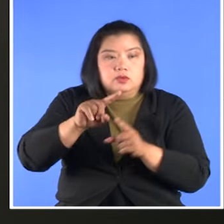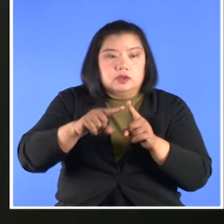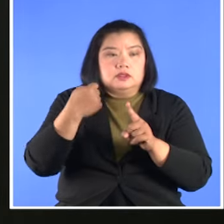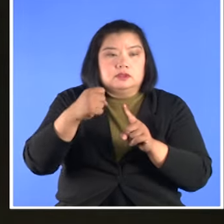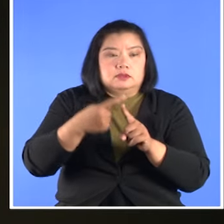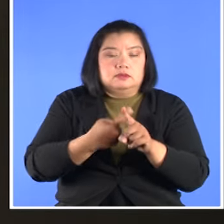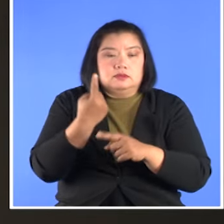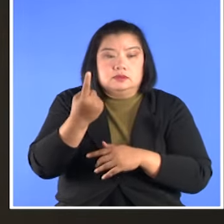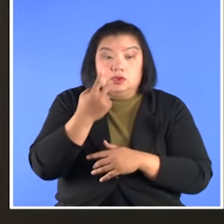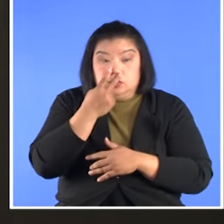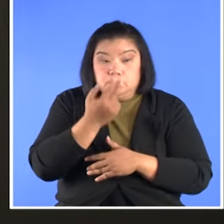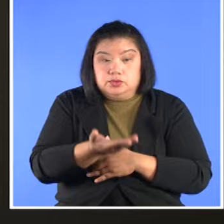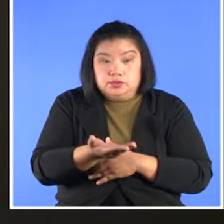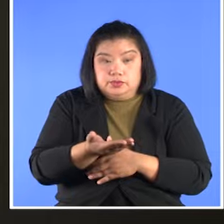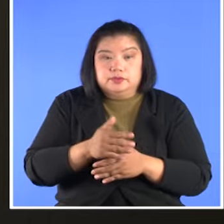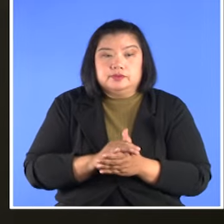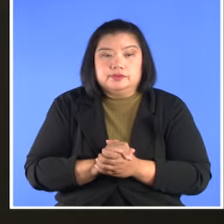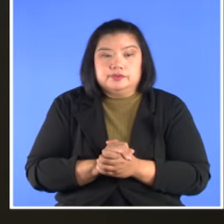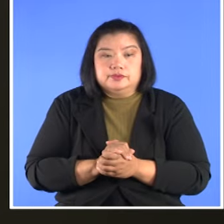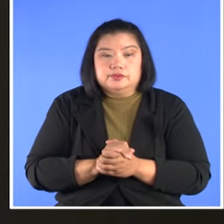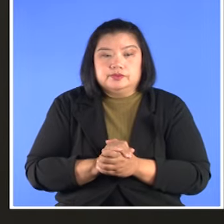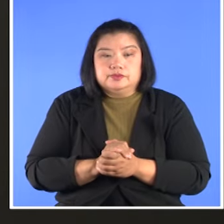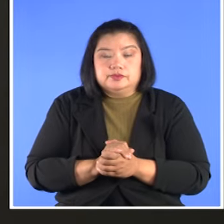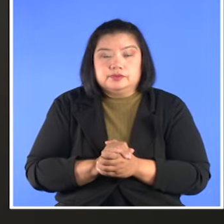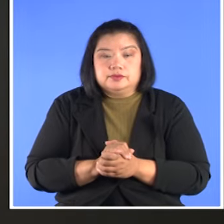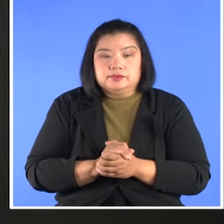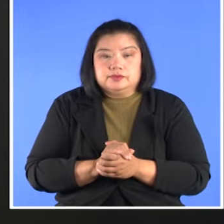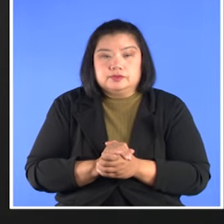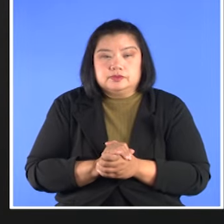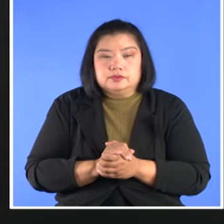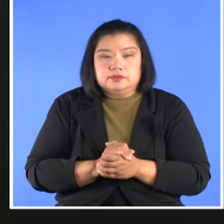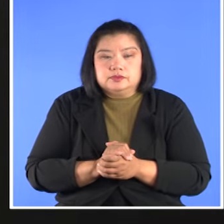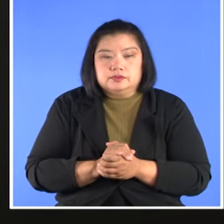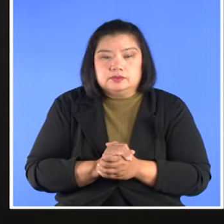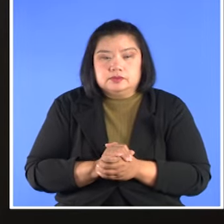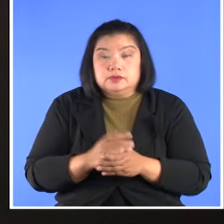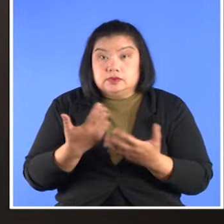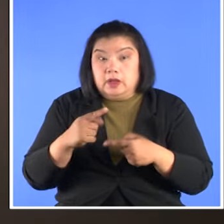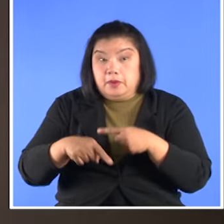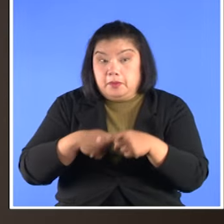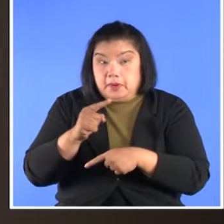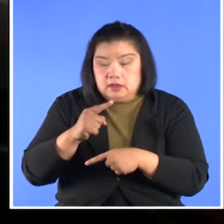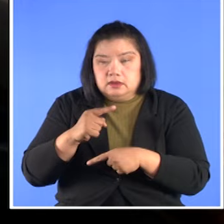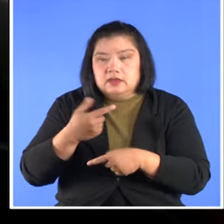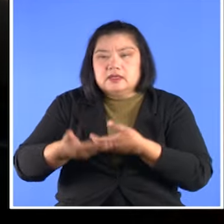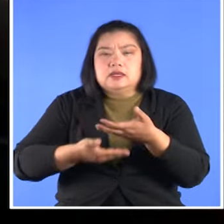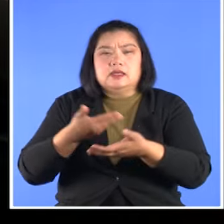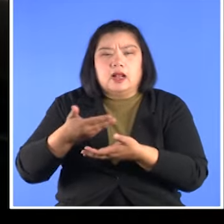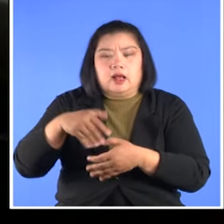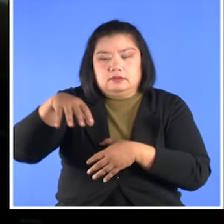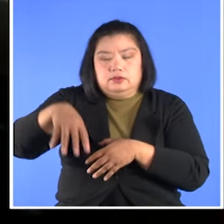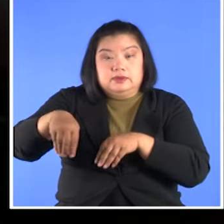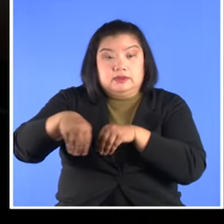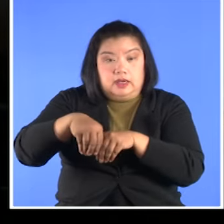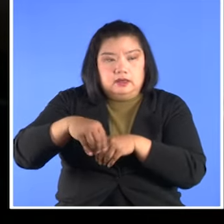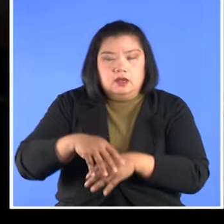ท่านผู้ชมฮะเสาดเข้าไปเลยนะอยู่ที่จังหวัดระยองเนี่ยนักข่าวก็เลยลงพื้นที่ไปที่ตลาดแห่งเในเขตเทศบาลเมืองมาบตาพุทธจังหวัดระยองพบกับนางสาว